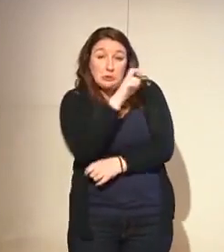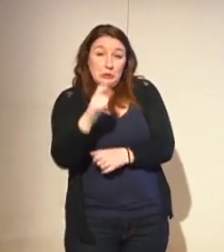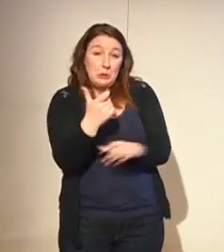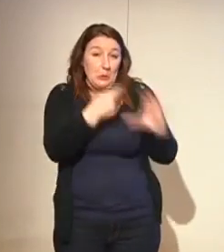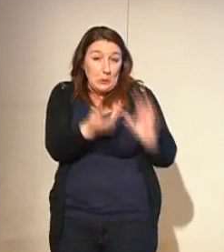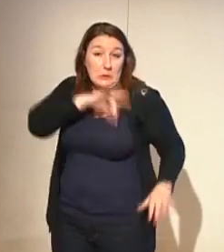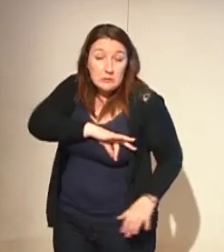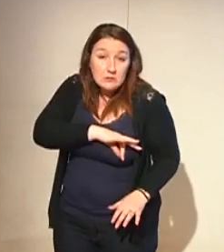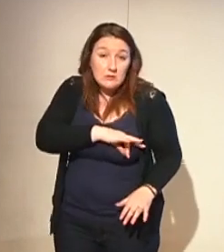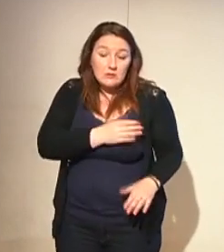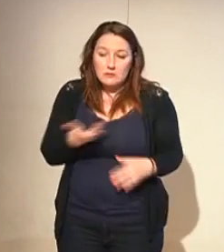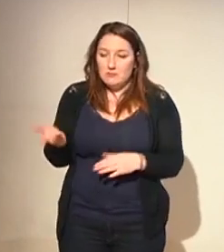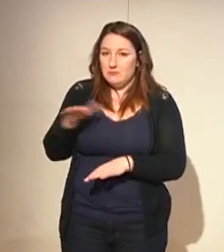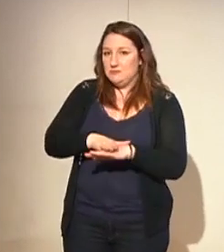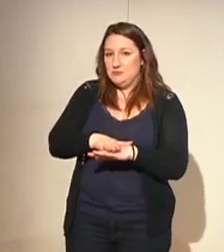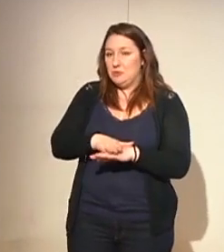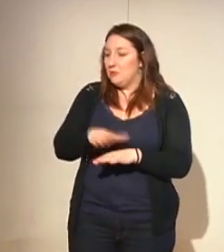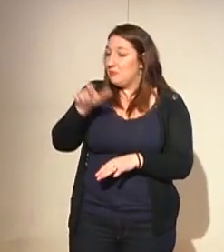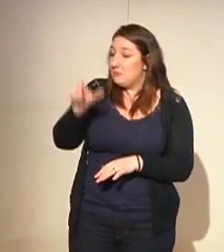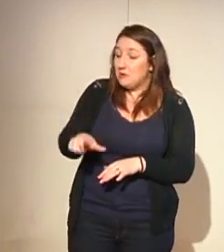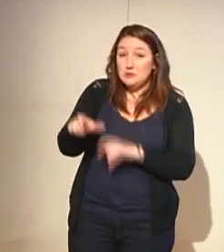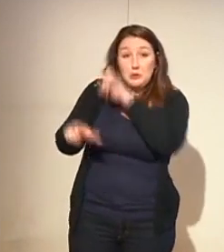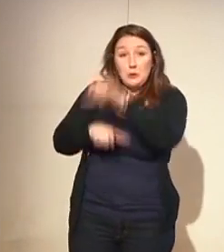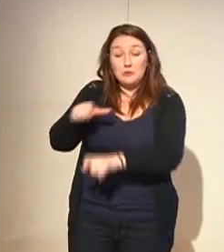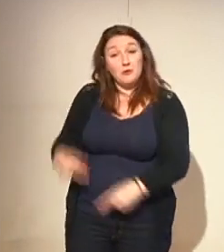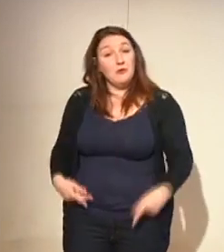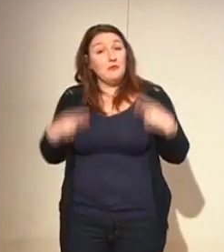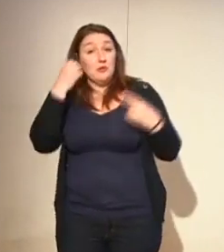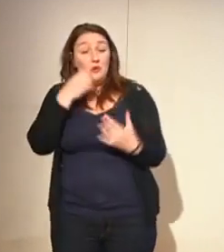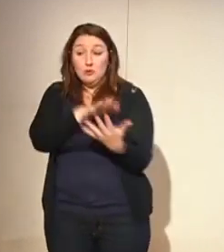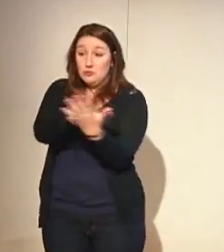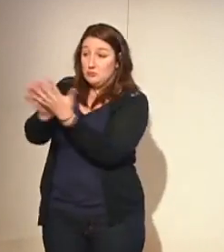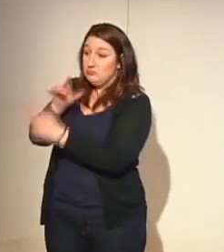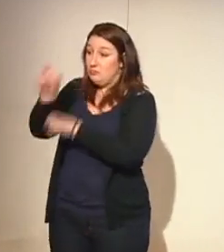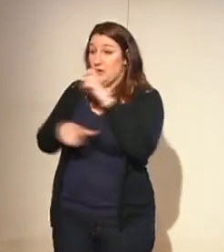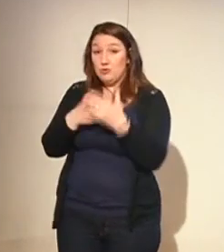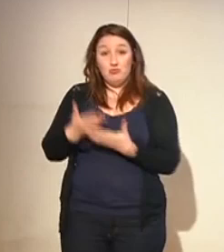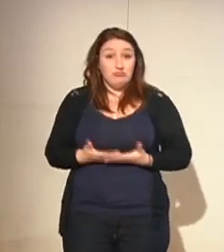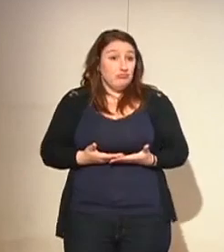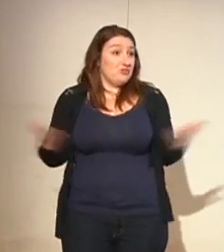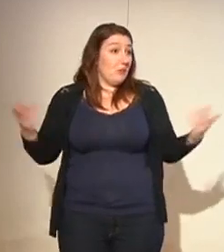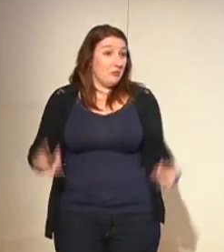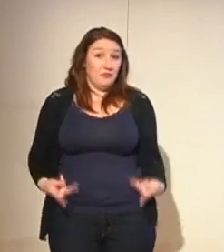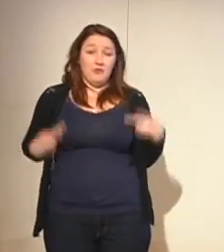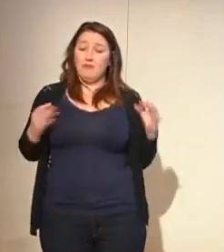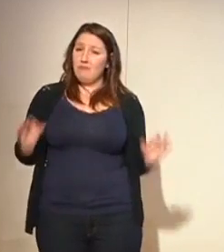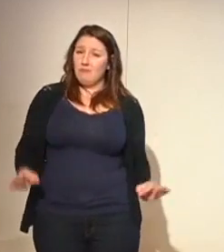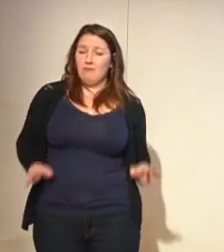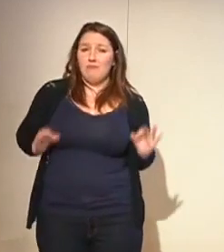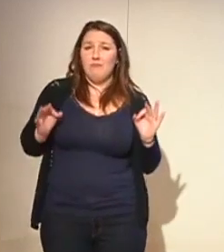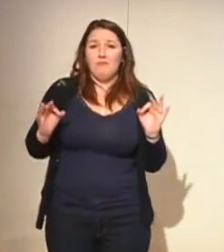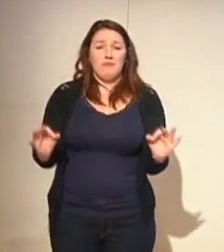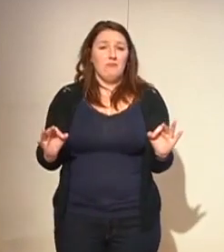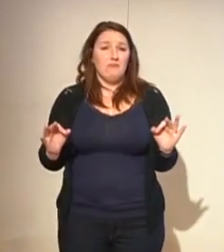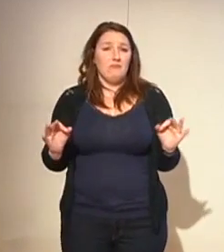et nous voyons au quotidien des gens qui sont dans une simplicité de vie qui